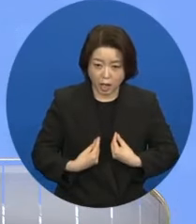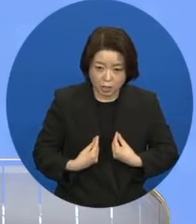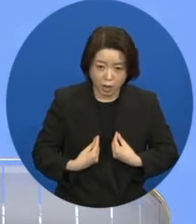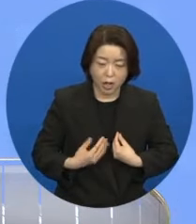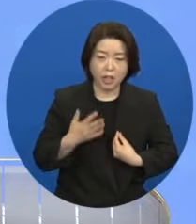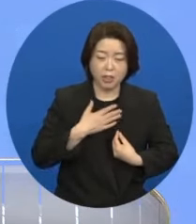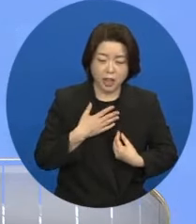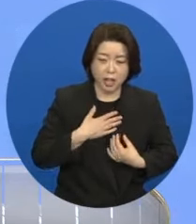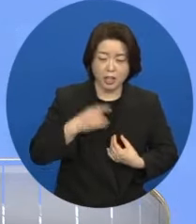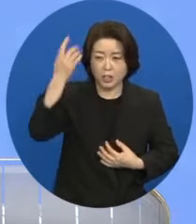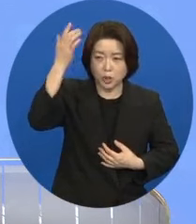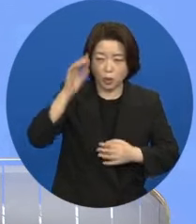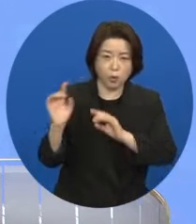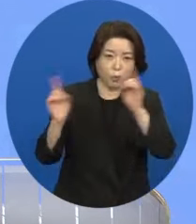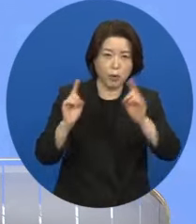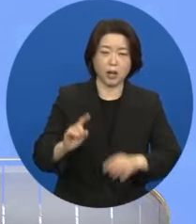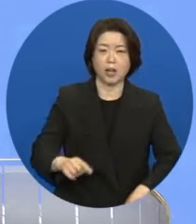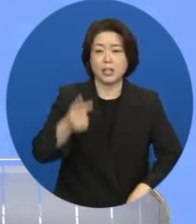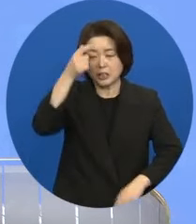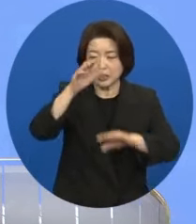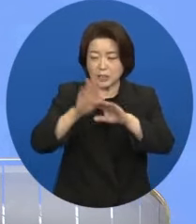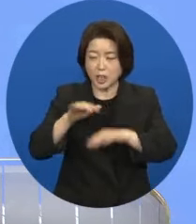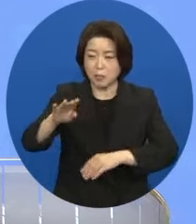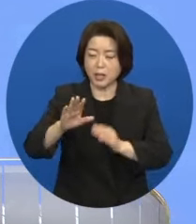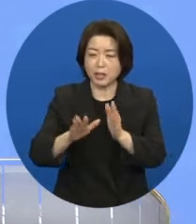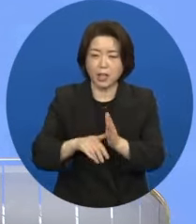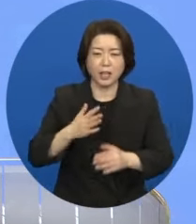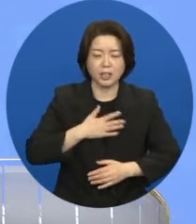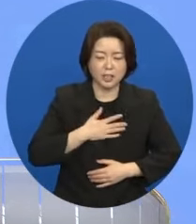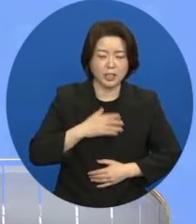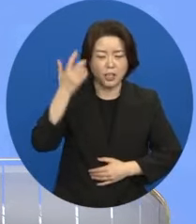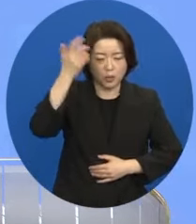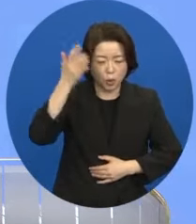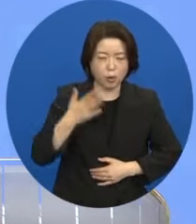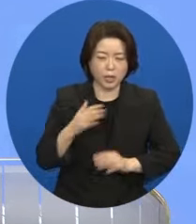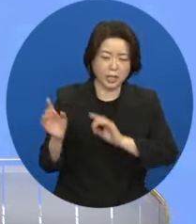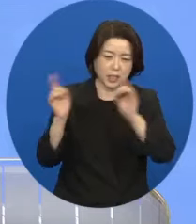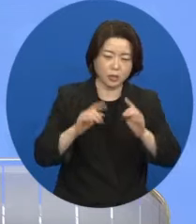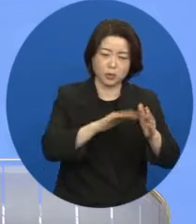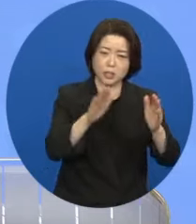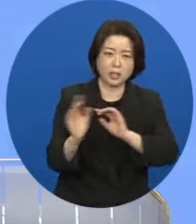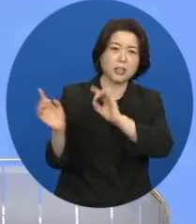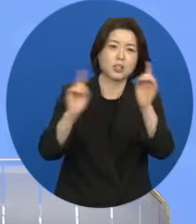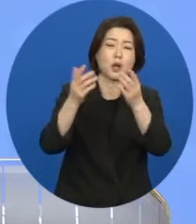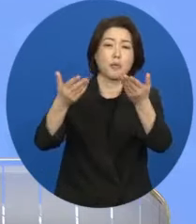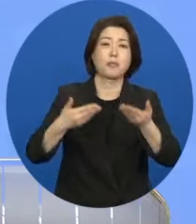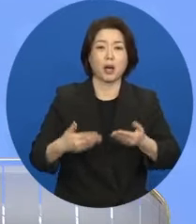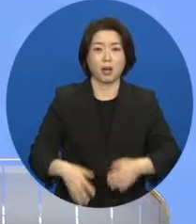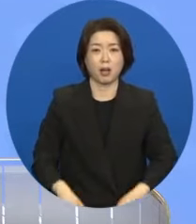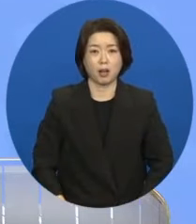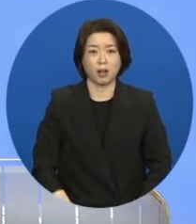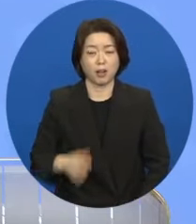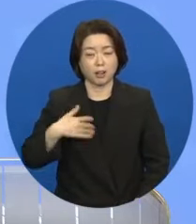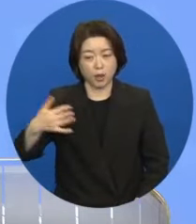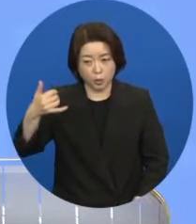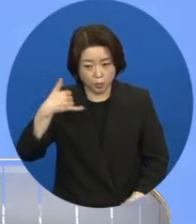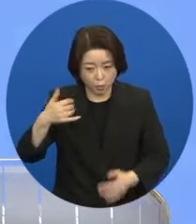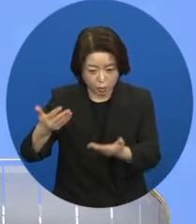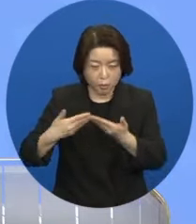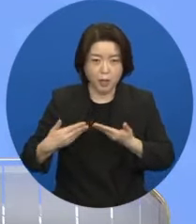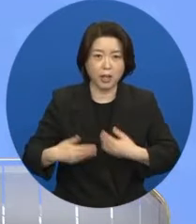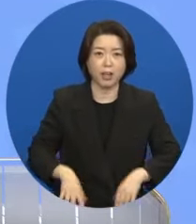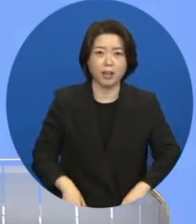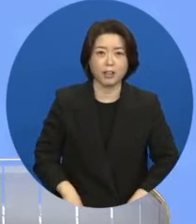예매가 사람과 가장을 살려 주신 예배입니다 감사합니다이 내용을 해 주시고 저희 전도사님이